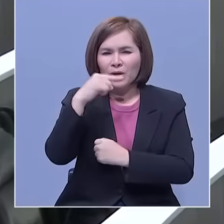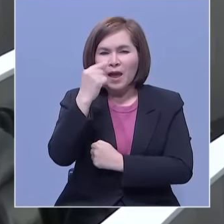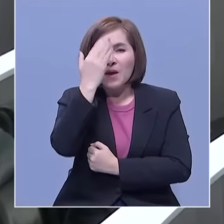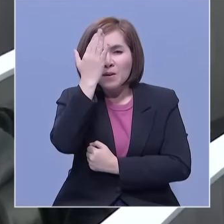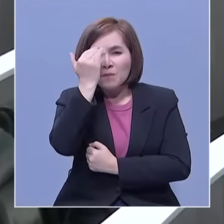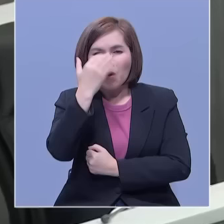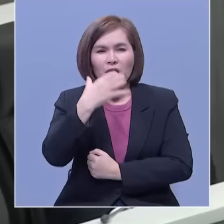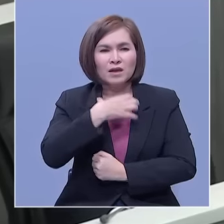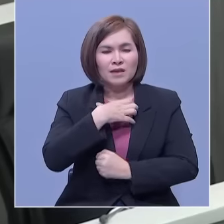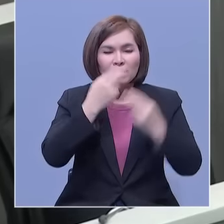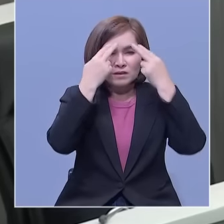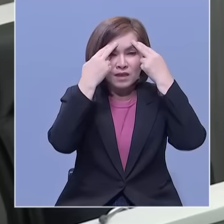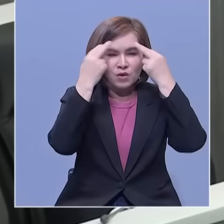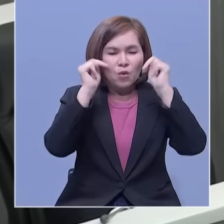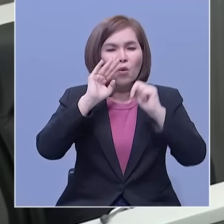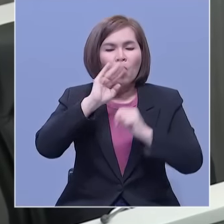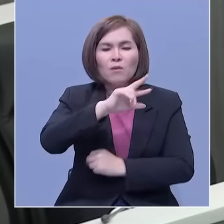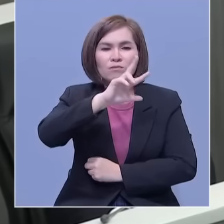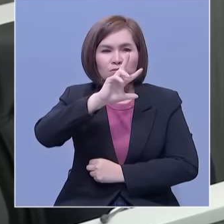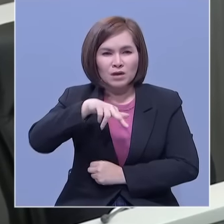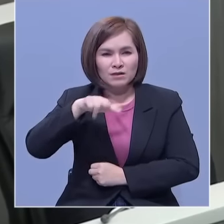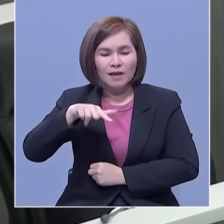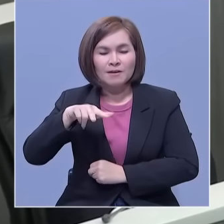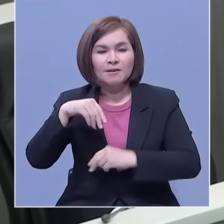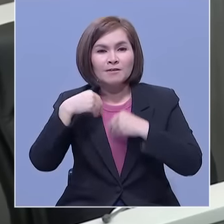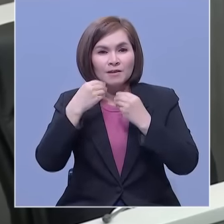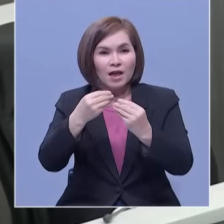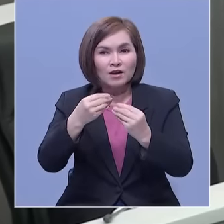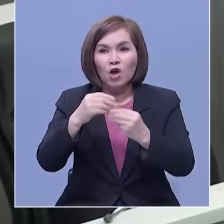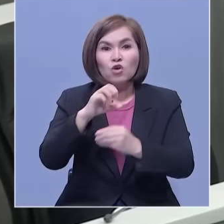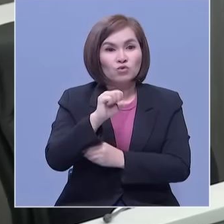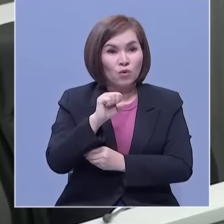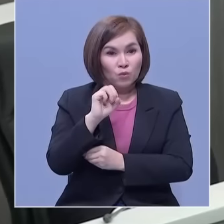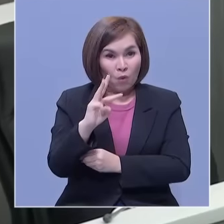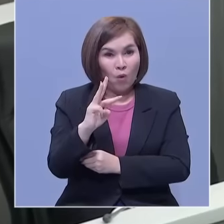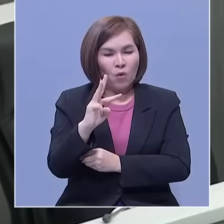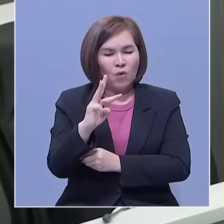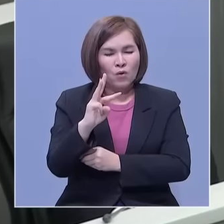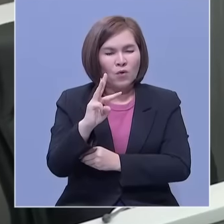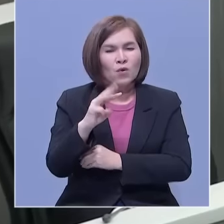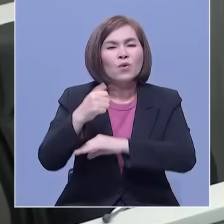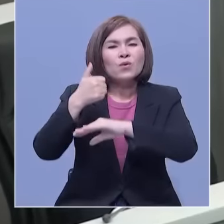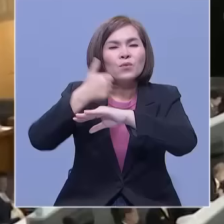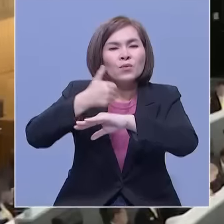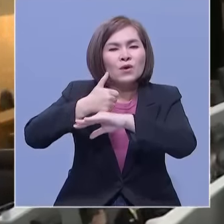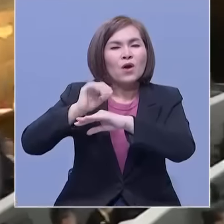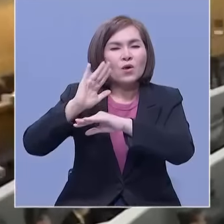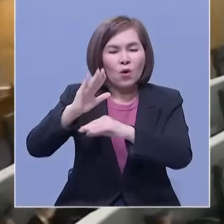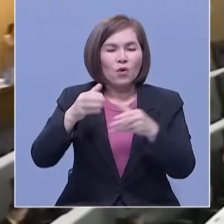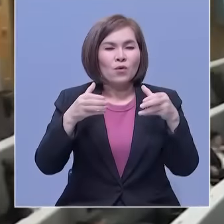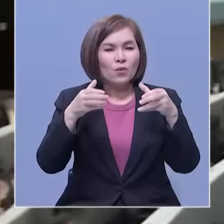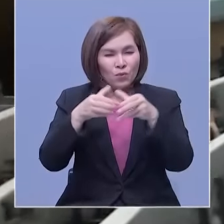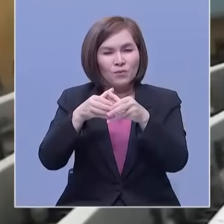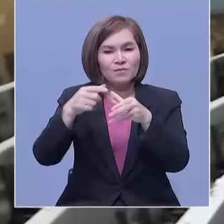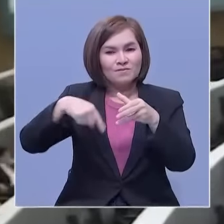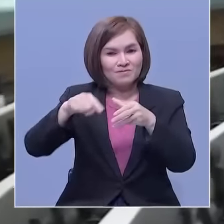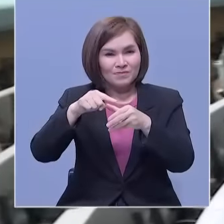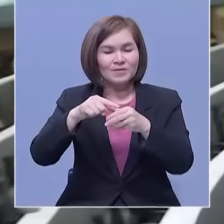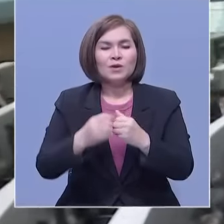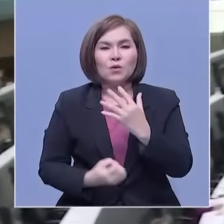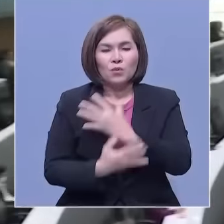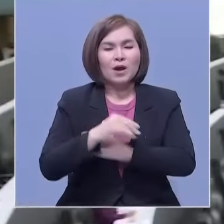กระดานนายกของพรรคเพื่อไทยแล้วก็กลับให้พี่ใหญ่ของบรรดาสวสายป่าหรือให้ไออน Kingนี่ใช้คำนี้เลย